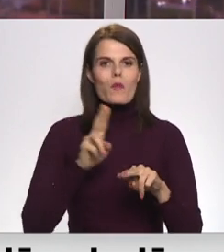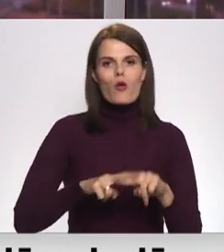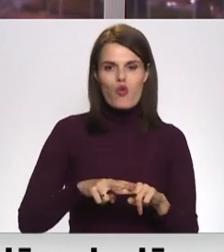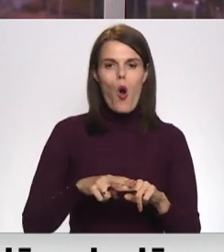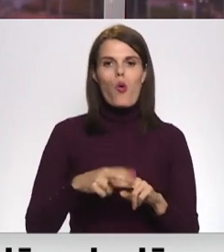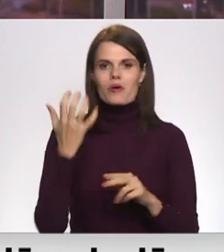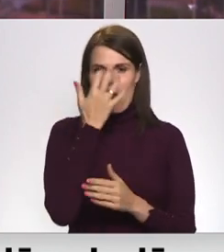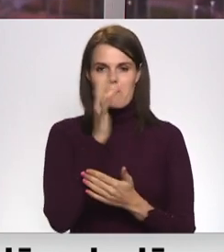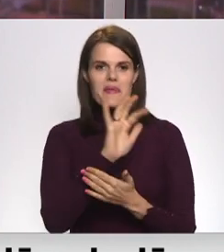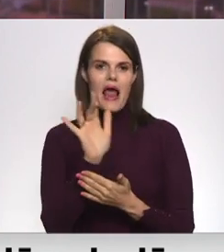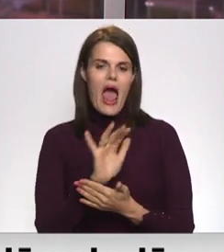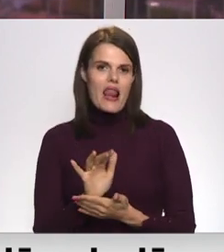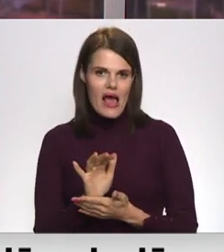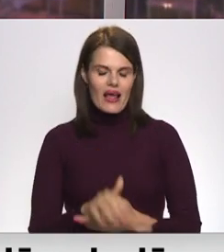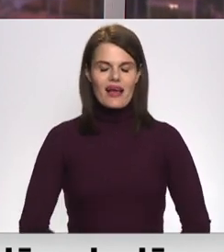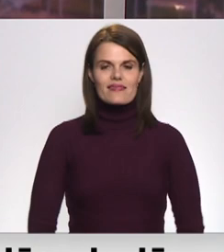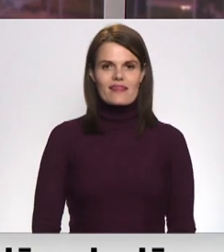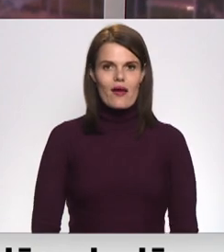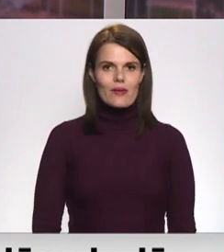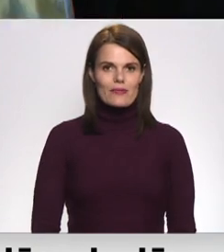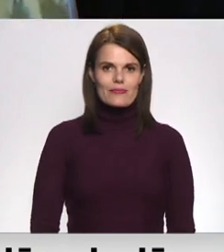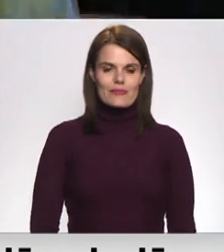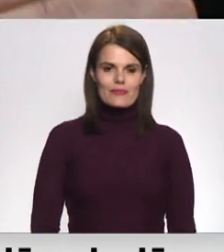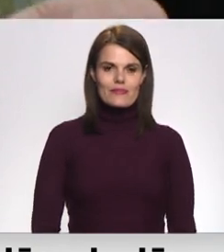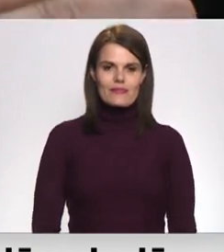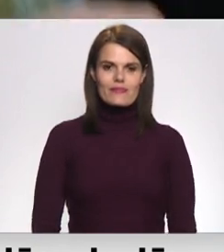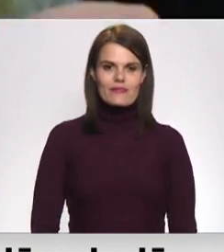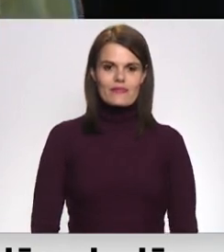rakstā. Vairāk Vitas Anstrates sižetā.